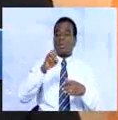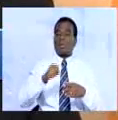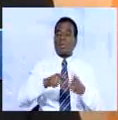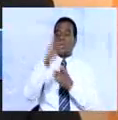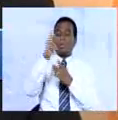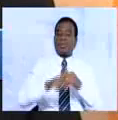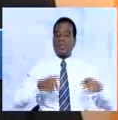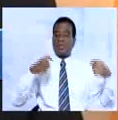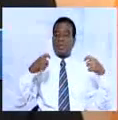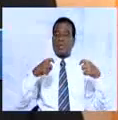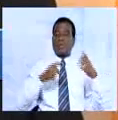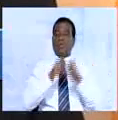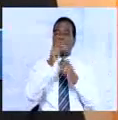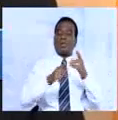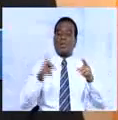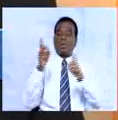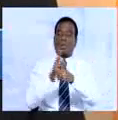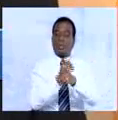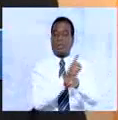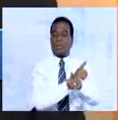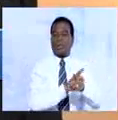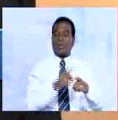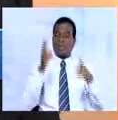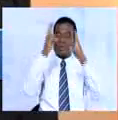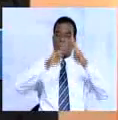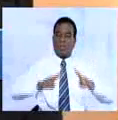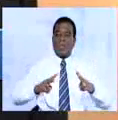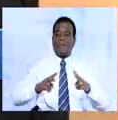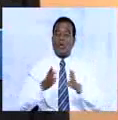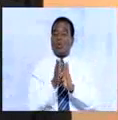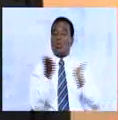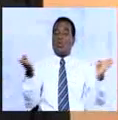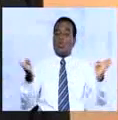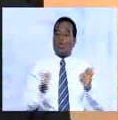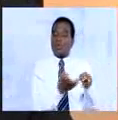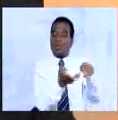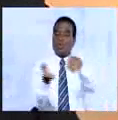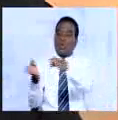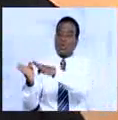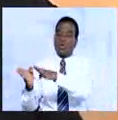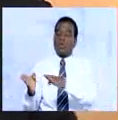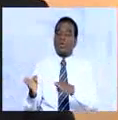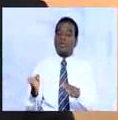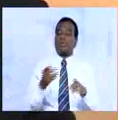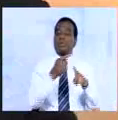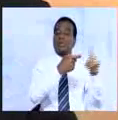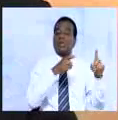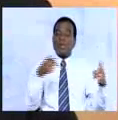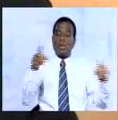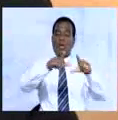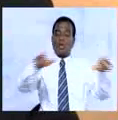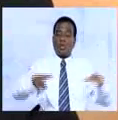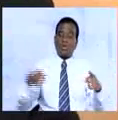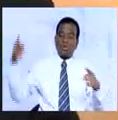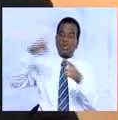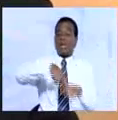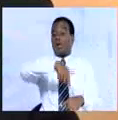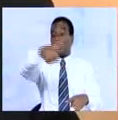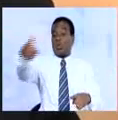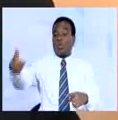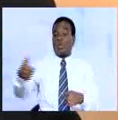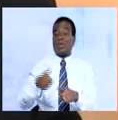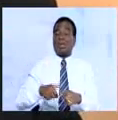plan stratégique de développement de Diego-Nefla. Ouvrir la voie qui va de Ouyaka à Goudi,